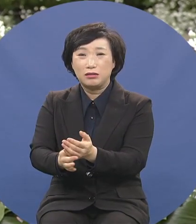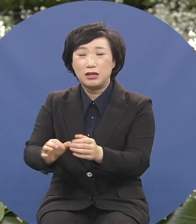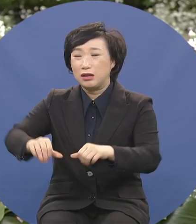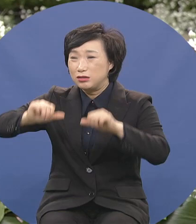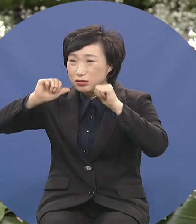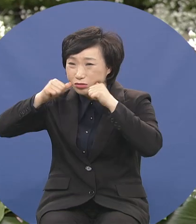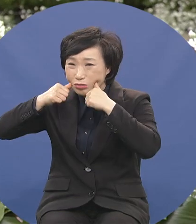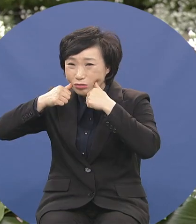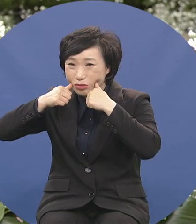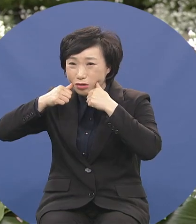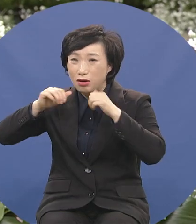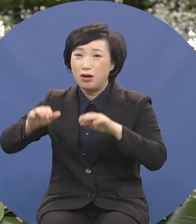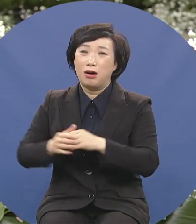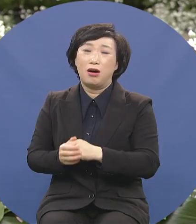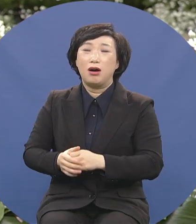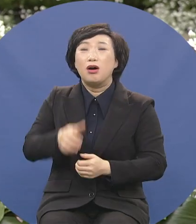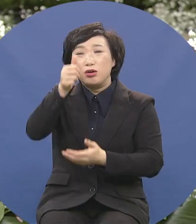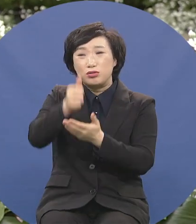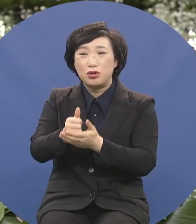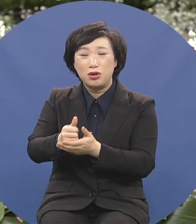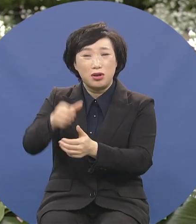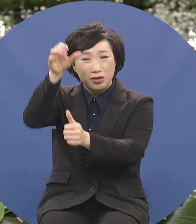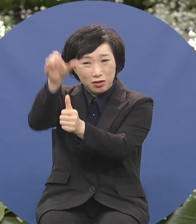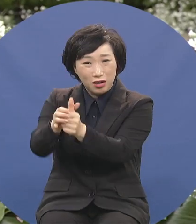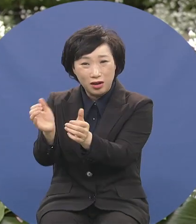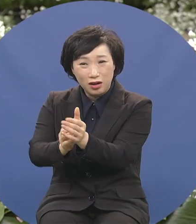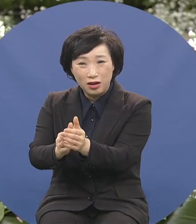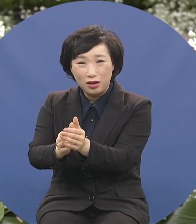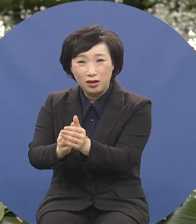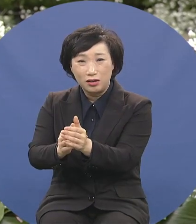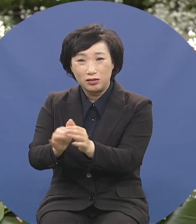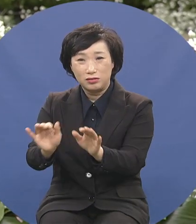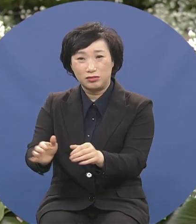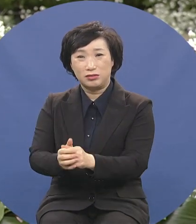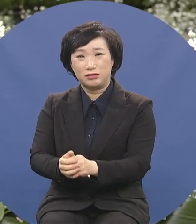저런 죄의 누명을 쓰고